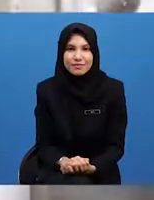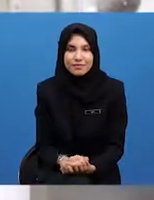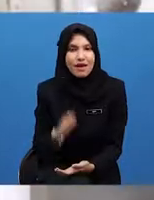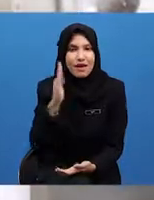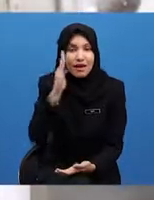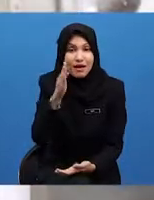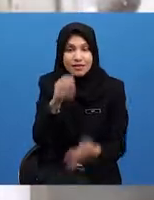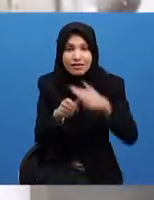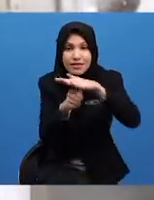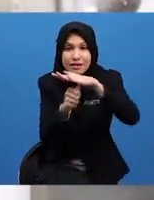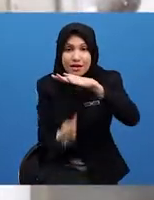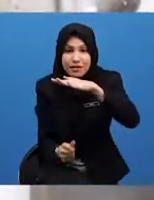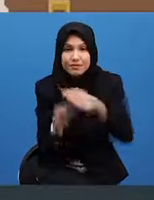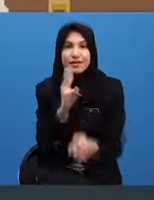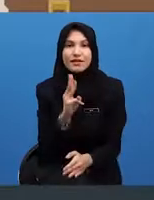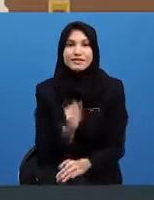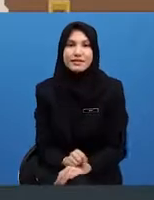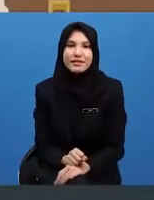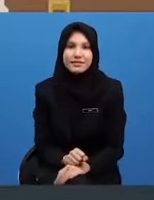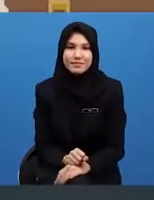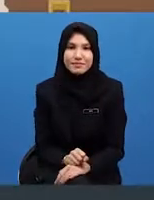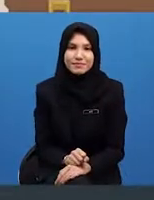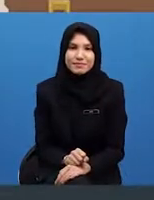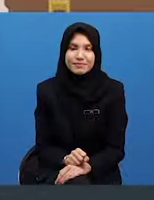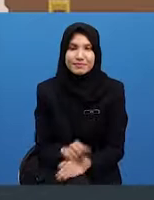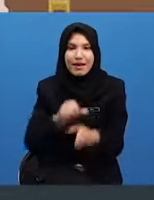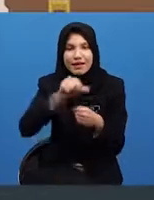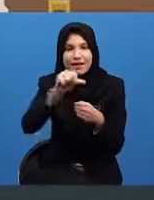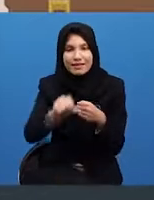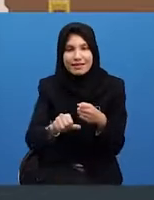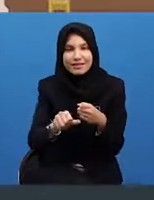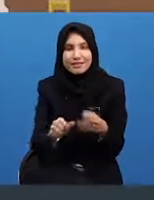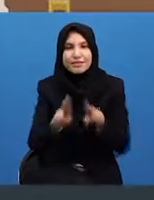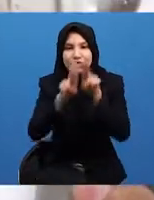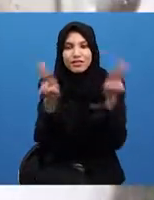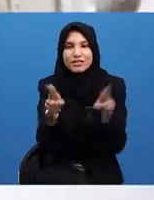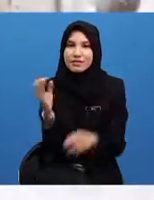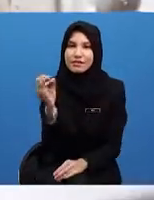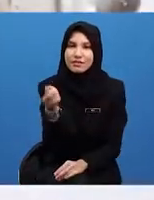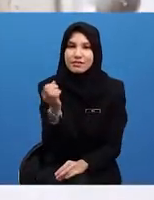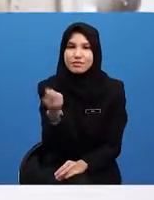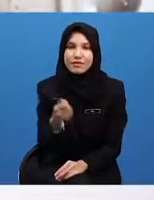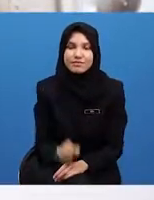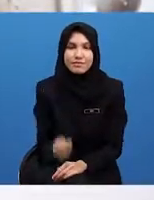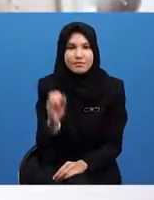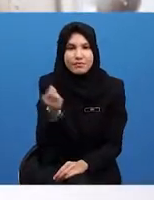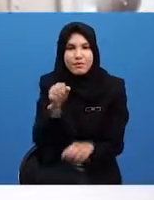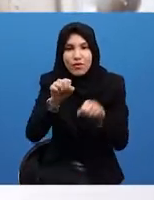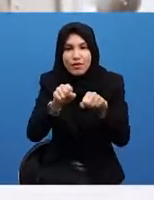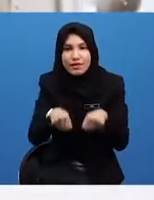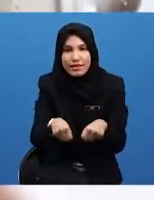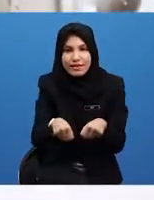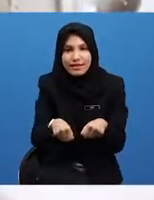akan tenggelam dalam air. Akhirnya, mari kita uji dengan span. Span boleh menyerap